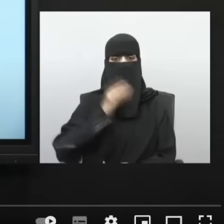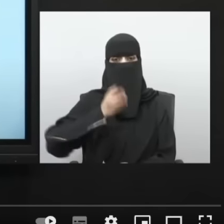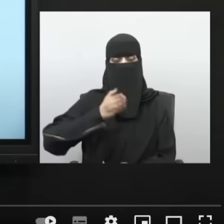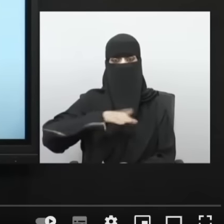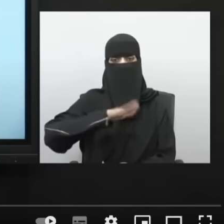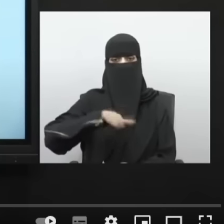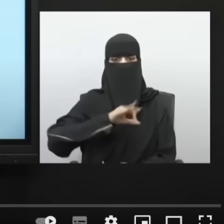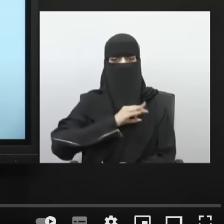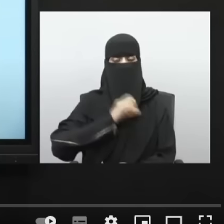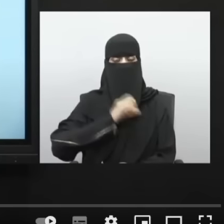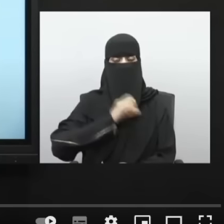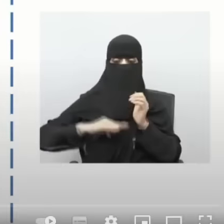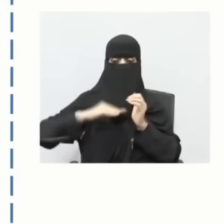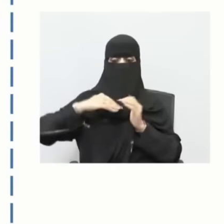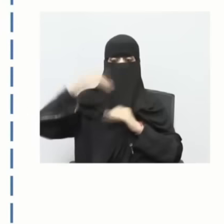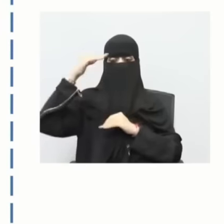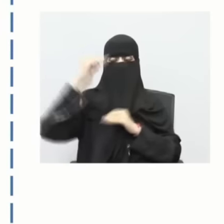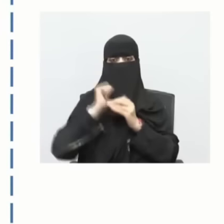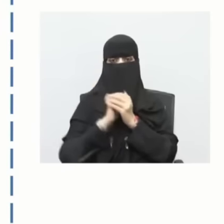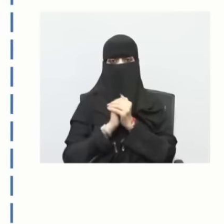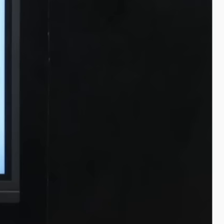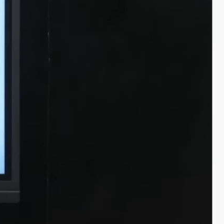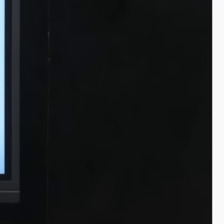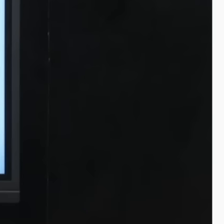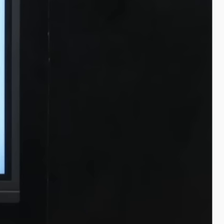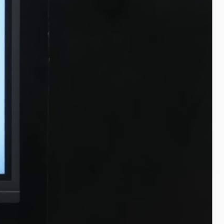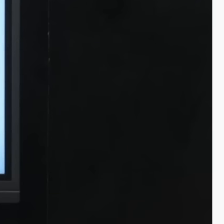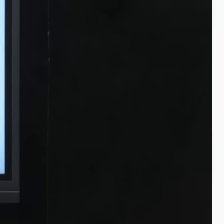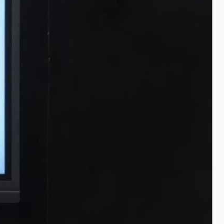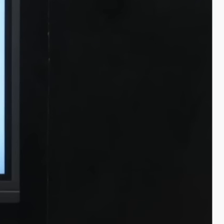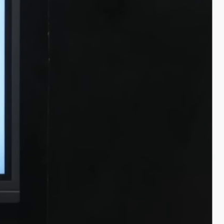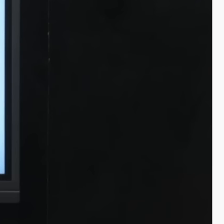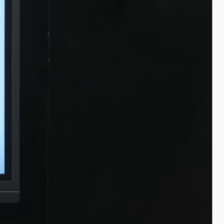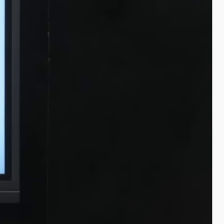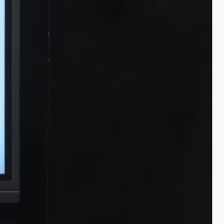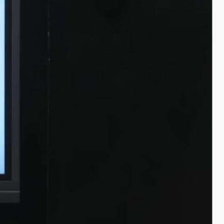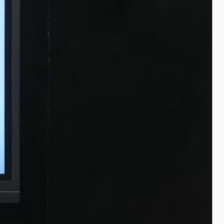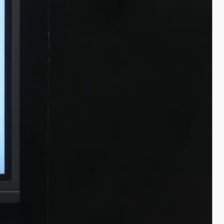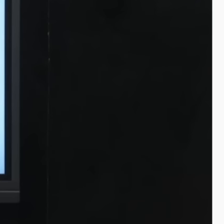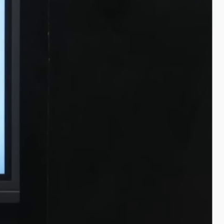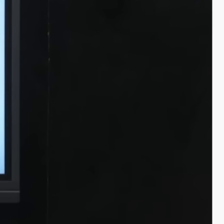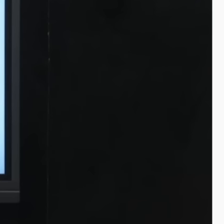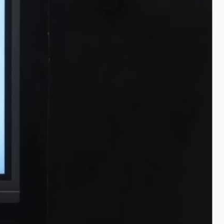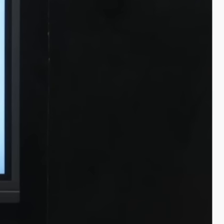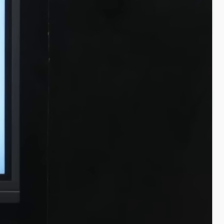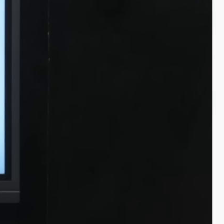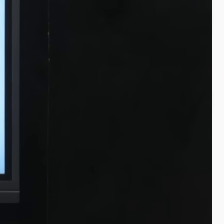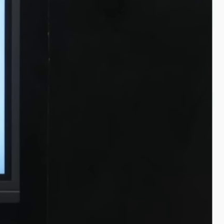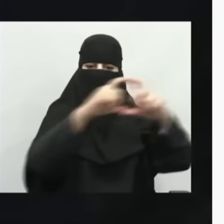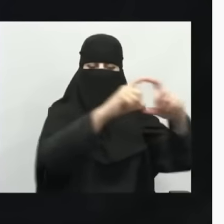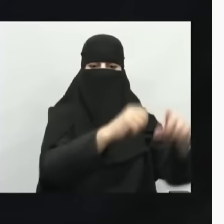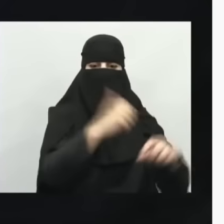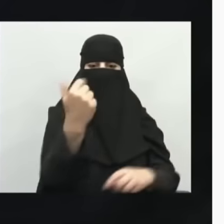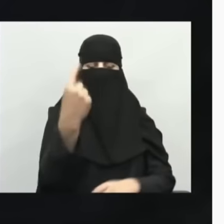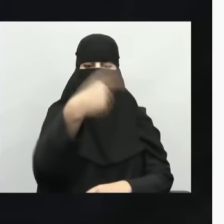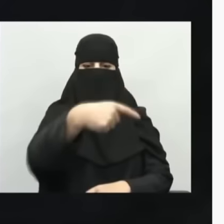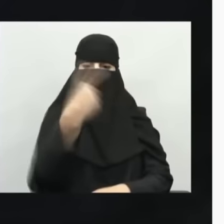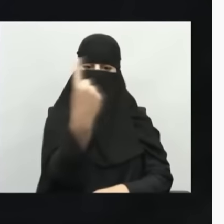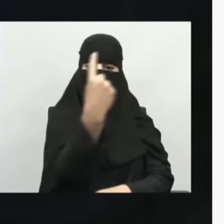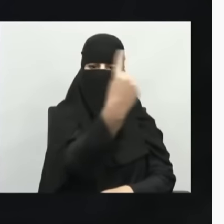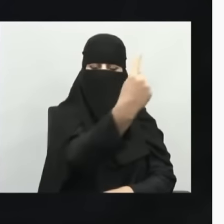يقدمها أفضل المعلمين والمعلمات وبأسلوب سهل وواضح يفهم أي طالب وطالبة في أي مرحلة دراسية،